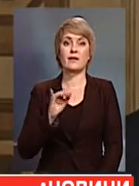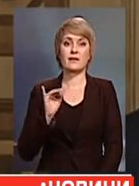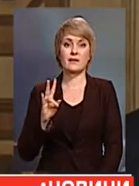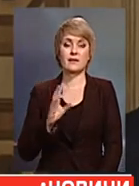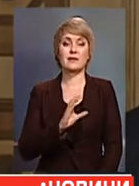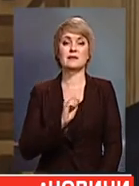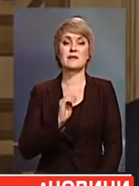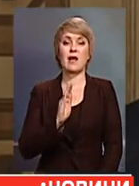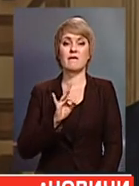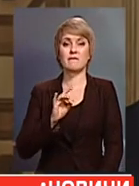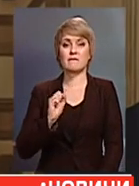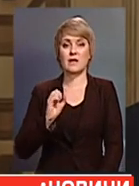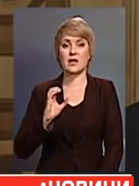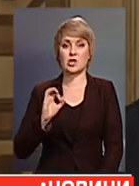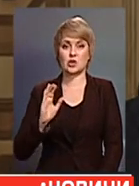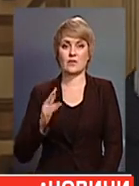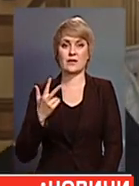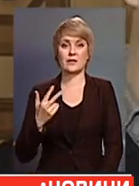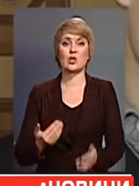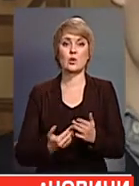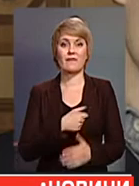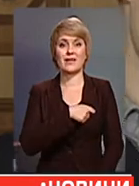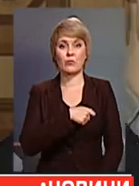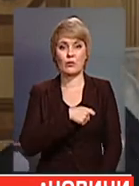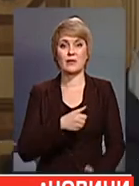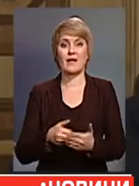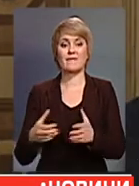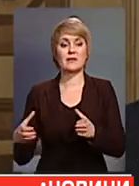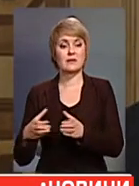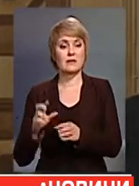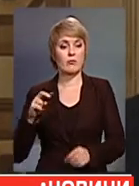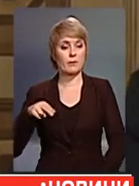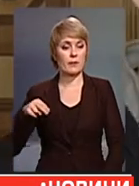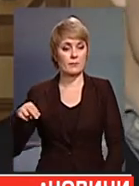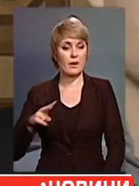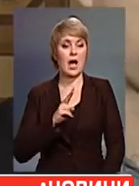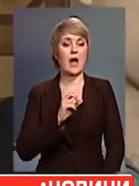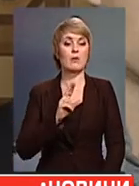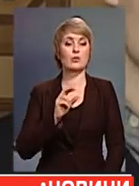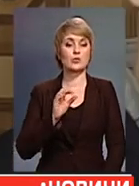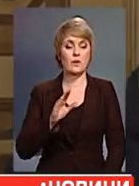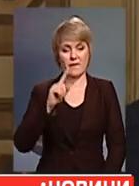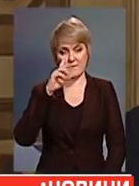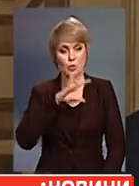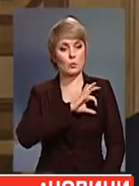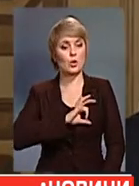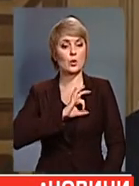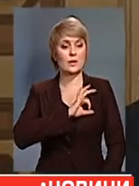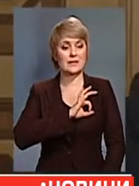Максим Саврасов. Це 3 нові народні депутати будуть від блоку Петра Порошенка. Карпунцов – це відомий юрист,